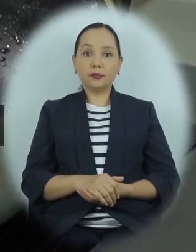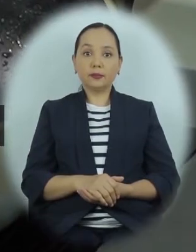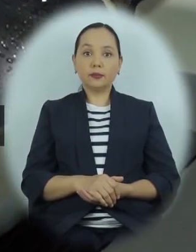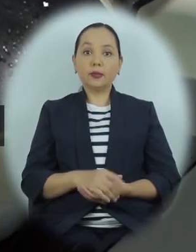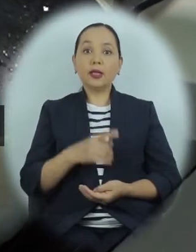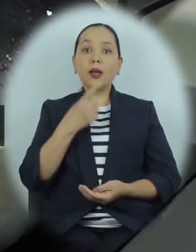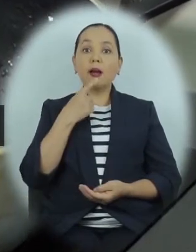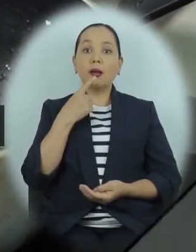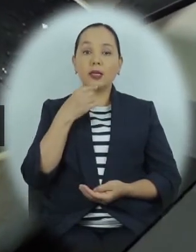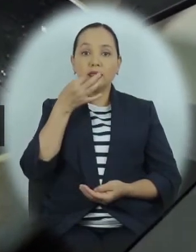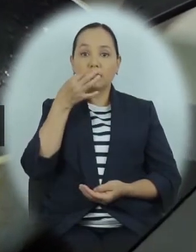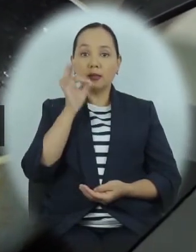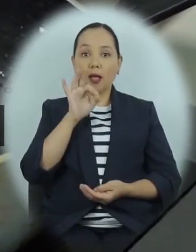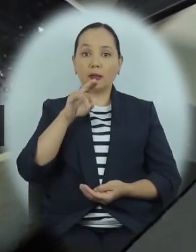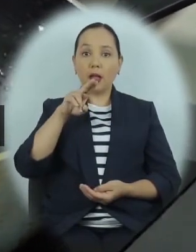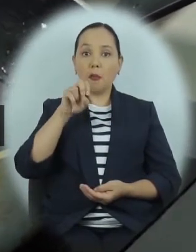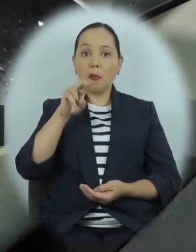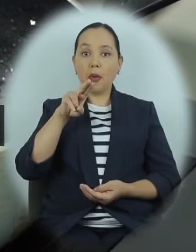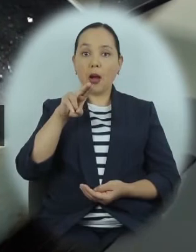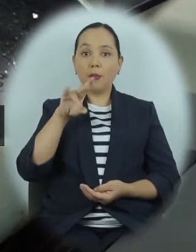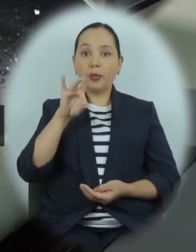И красной сладкой паприки.